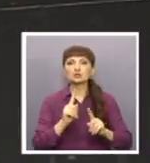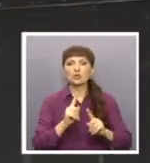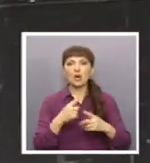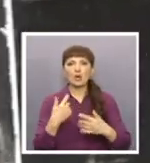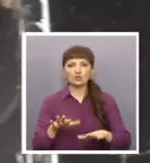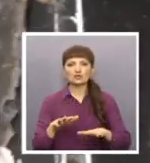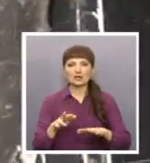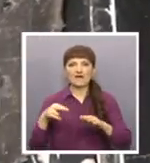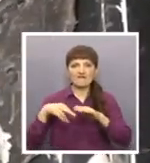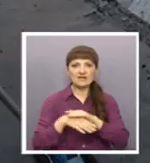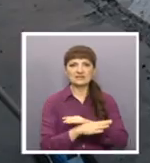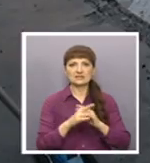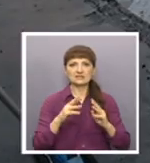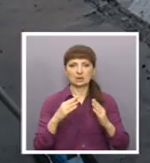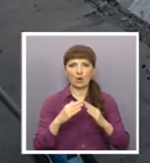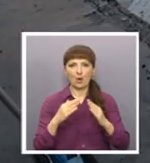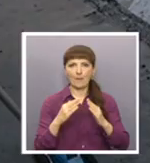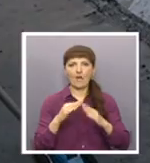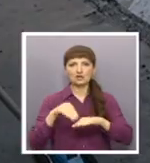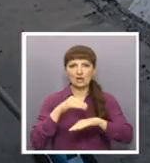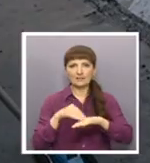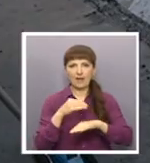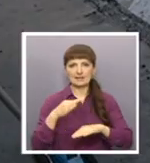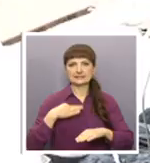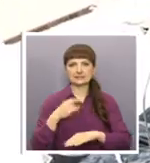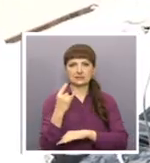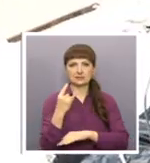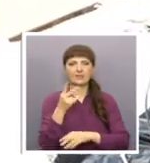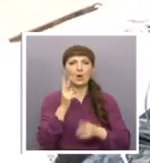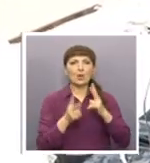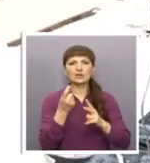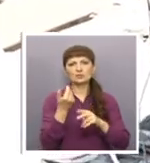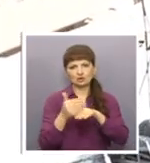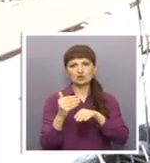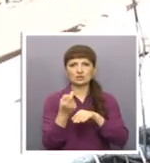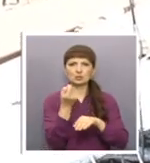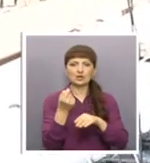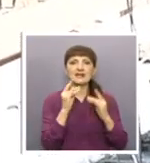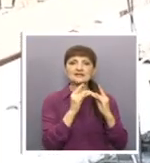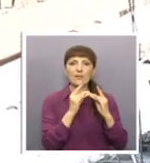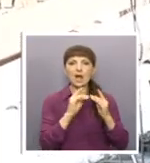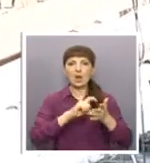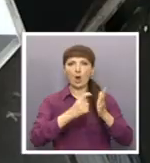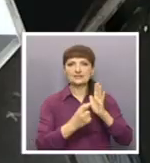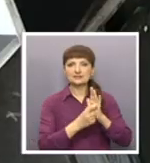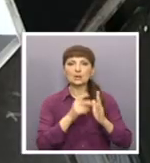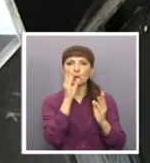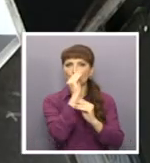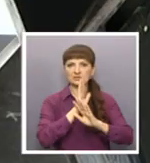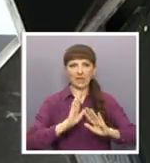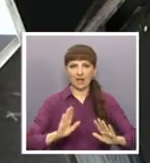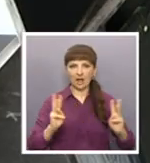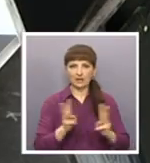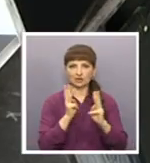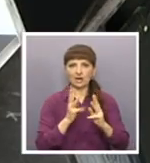на улицу из захваченного огнем помещения жену и сына. Кухня обгорела частично. До спальни и гостиной огонь добраться не успел.